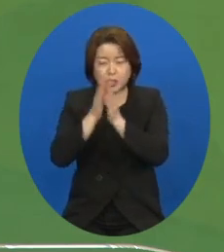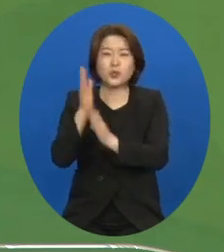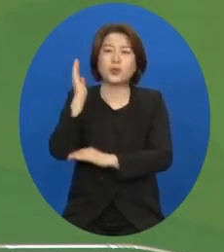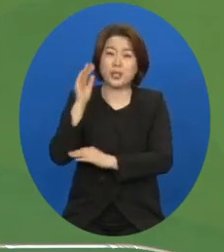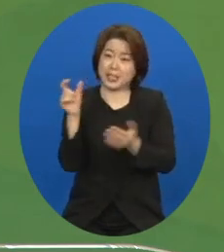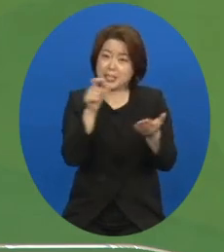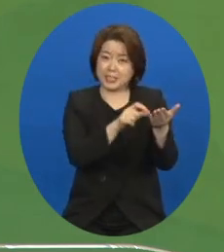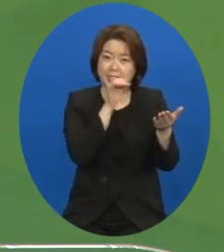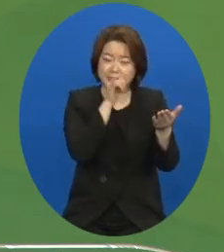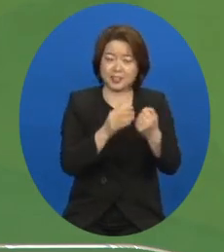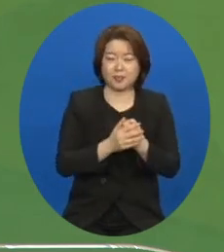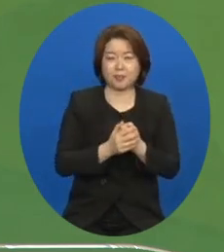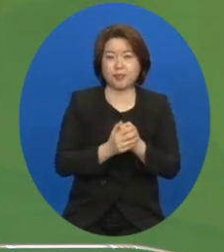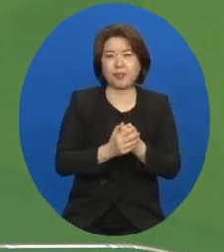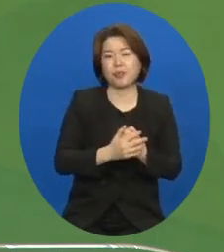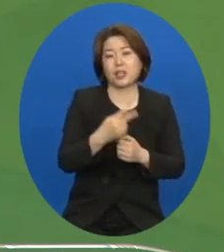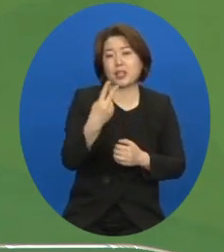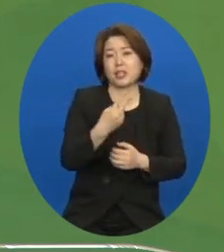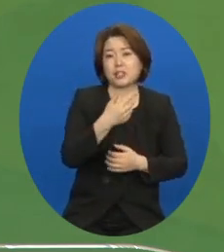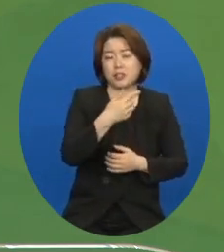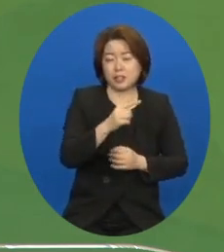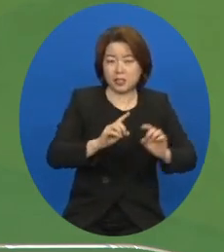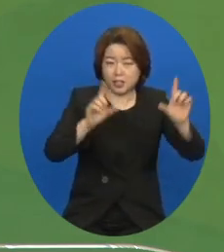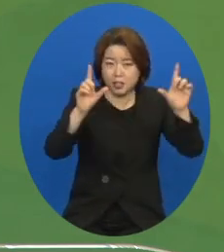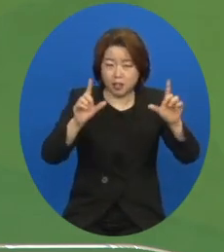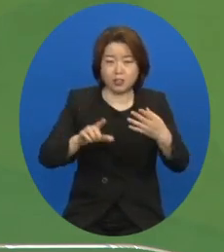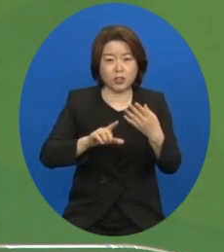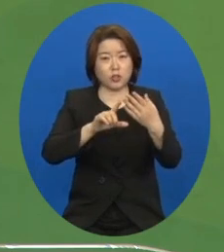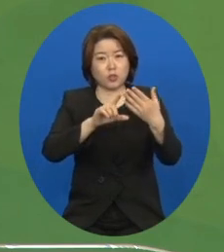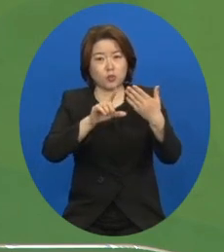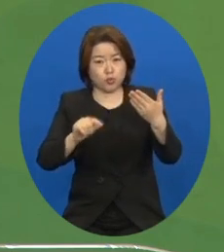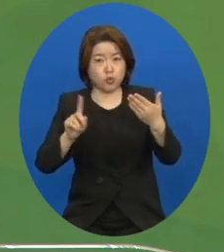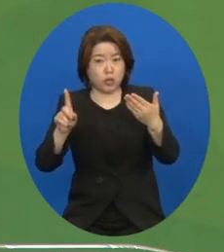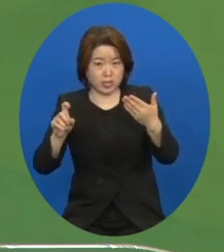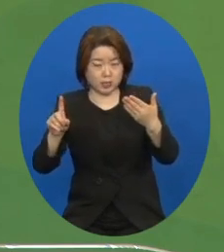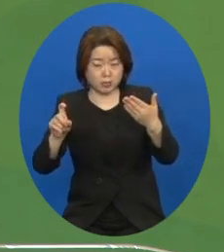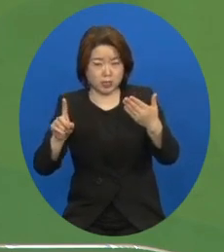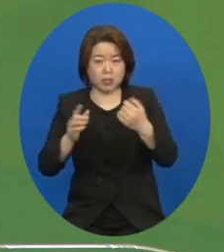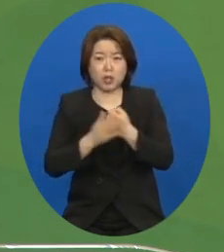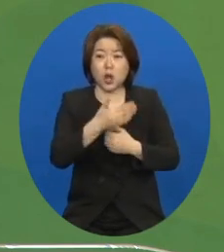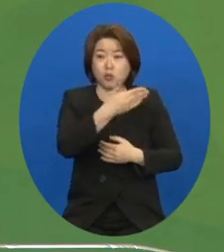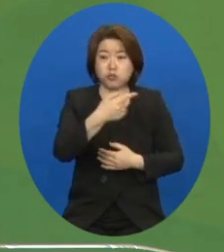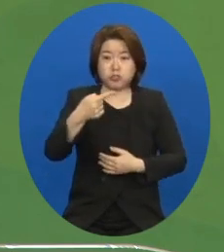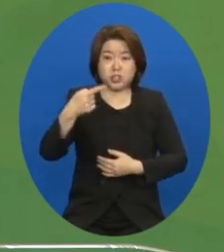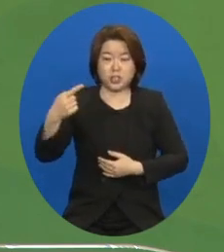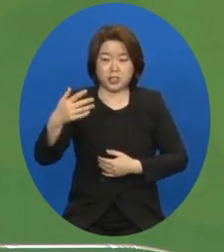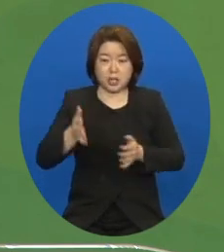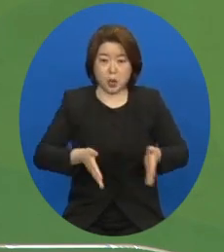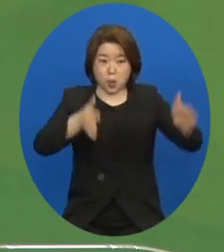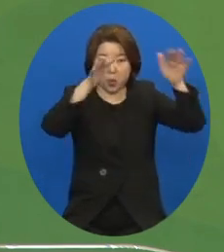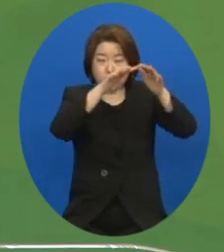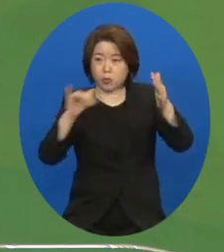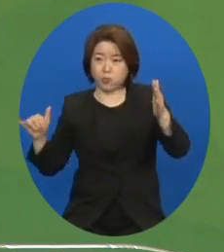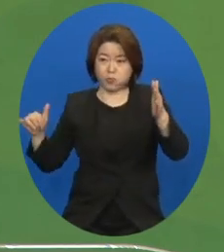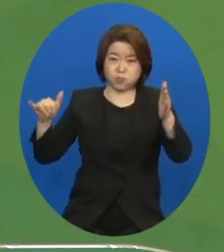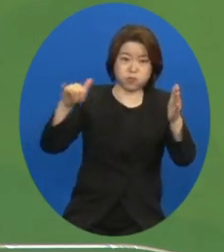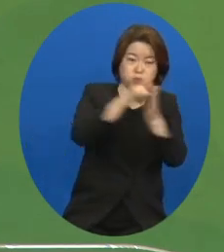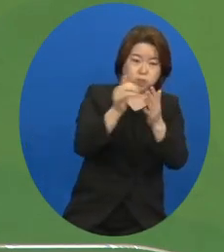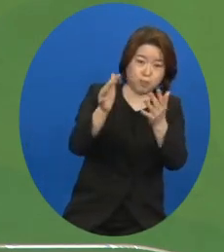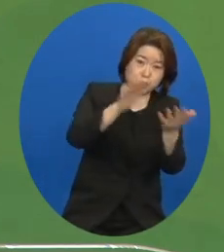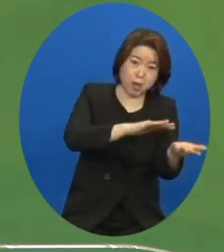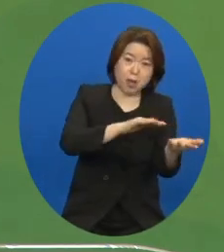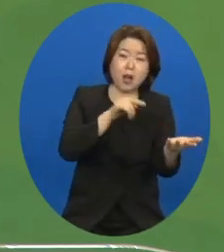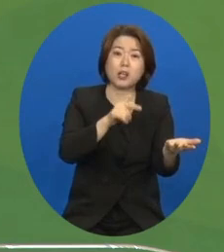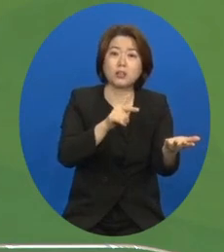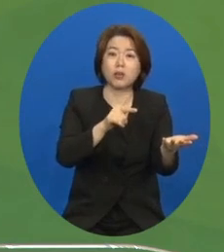2001년 가을에 9월 11일 그 9.11 테러가 뉴욕에